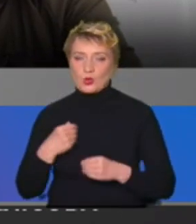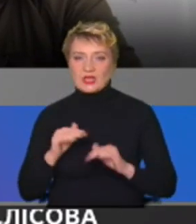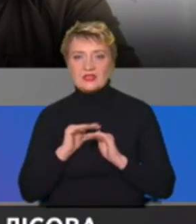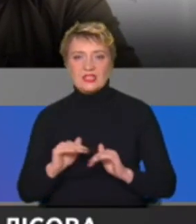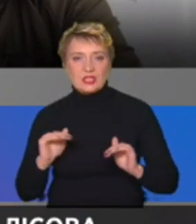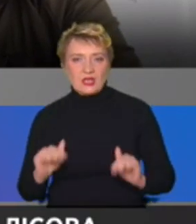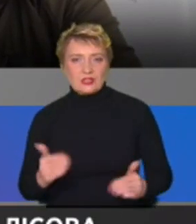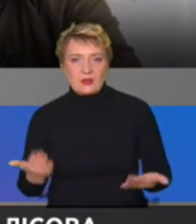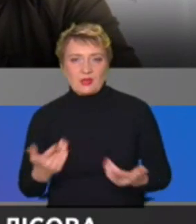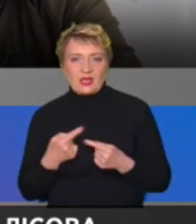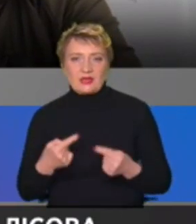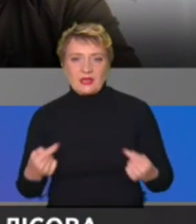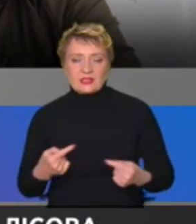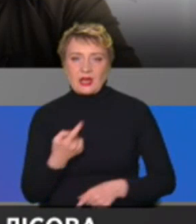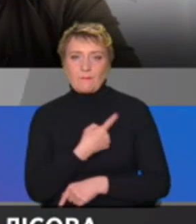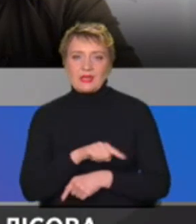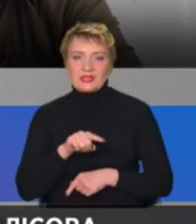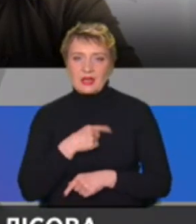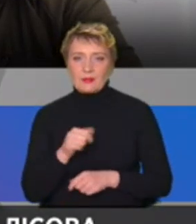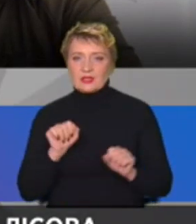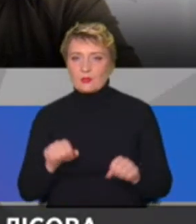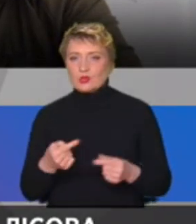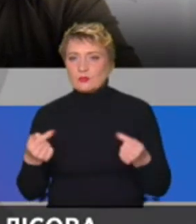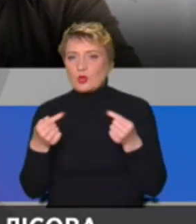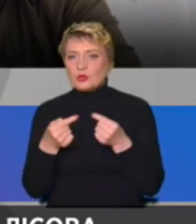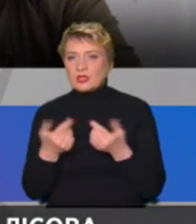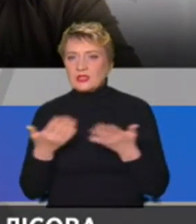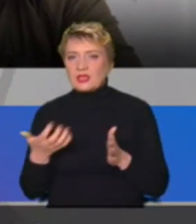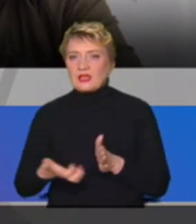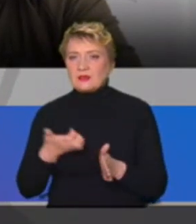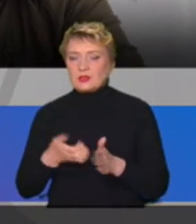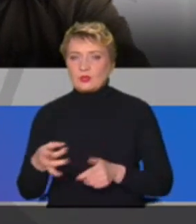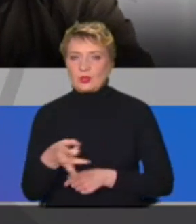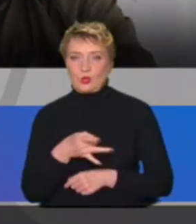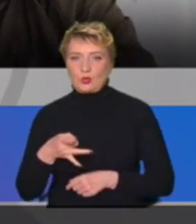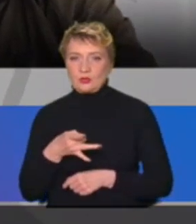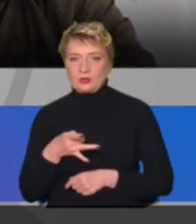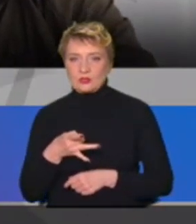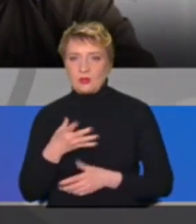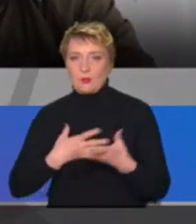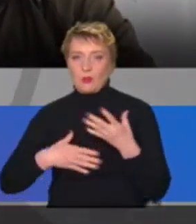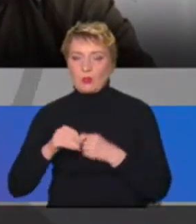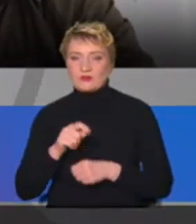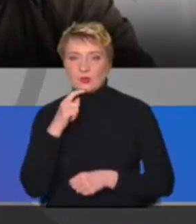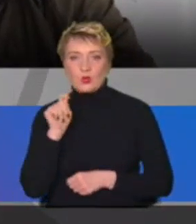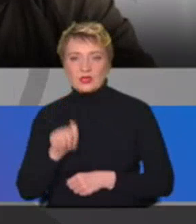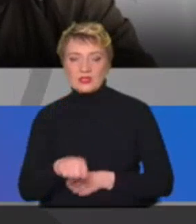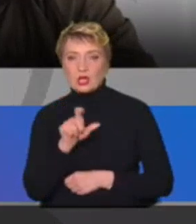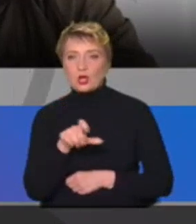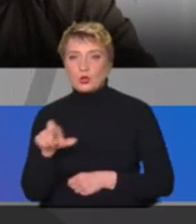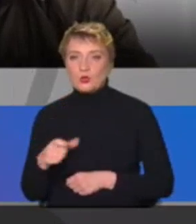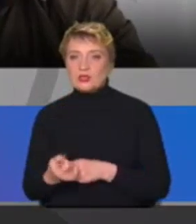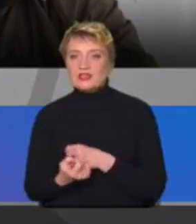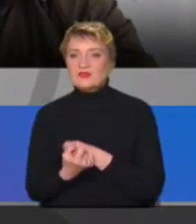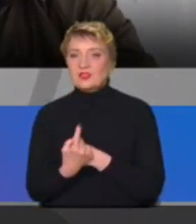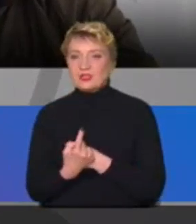наприклад, якісь речі, медикаменти, можливо, якісь конкретні, яких бракує в регіоні або навіть зараз по всій Україні, але люди це звідкись